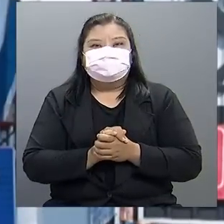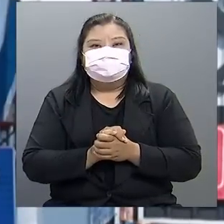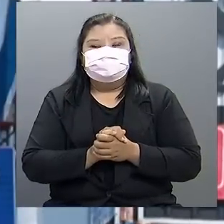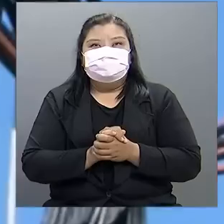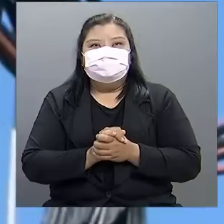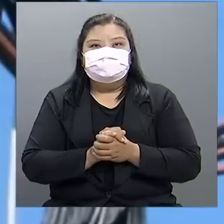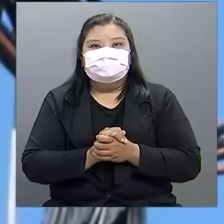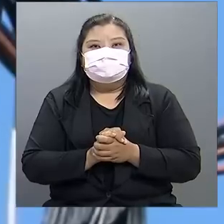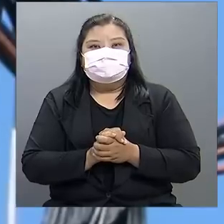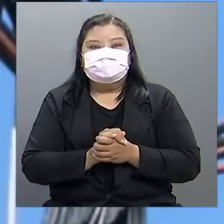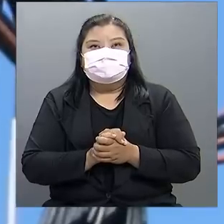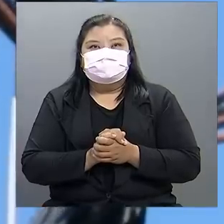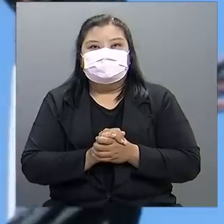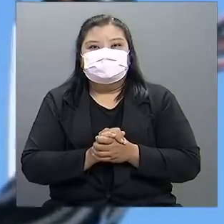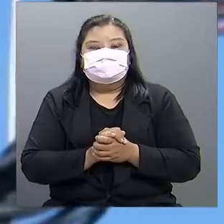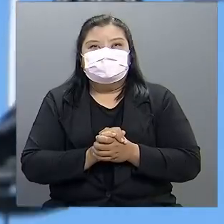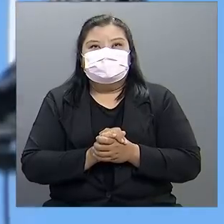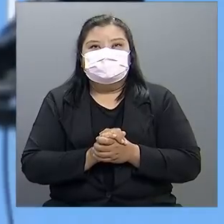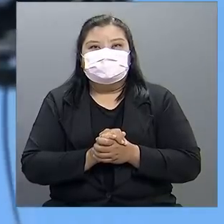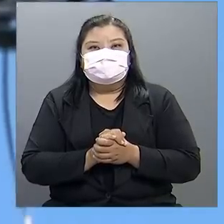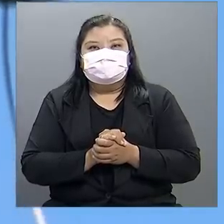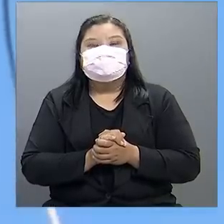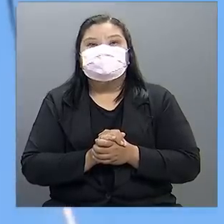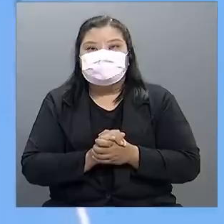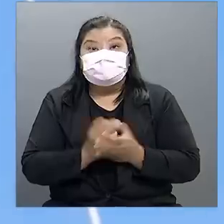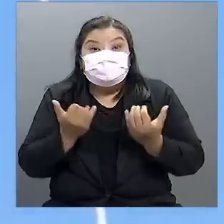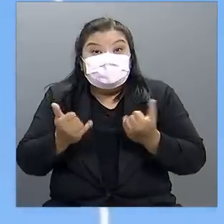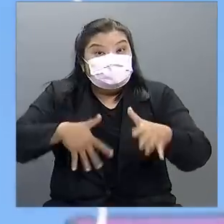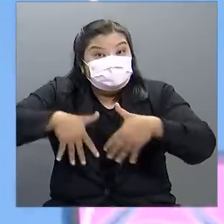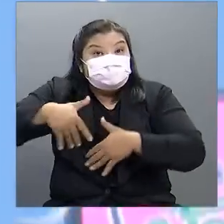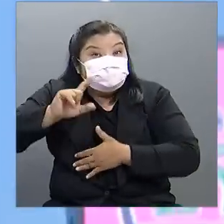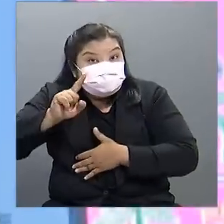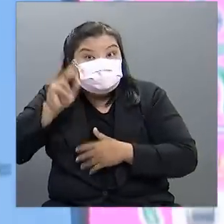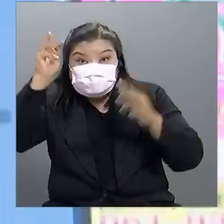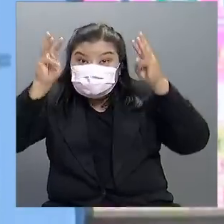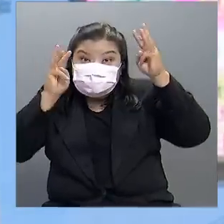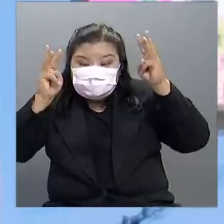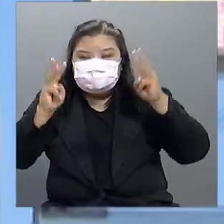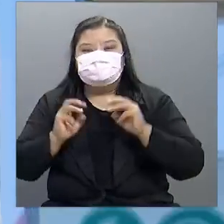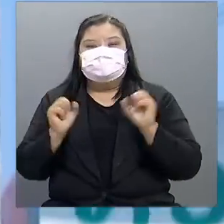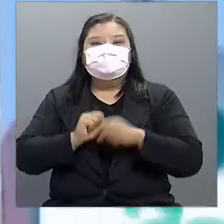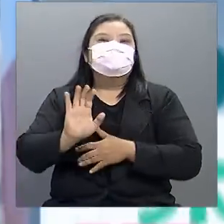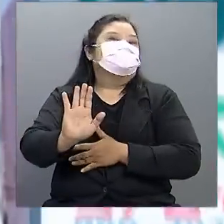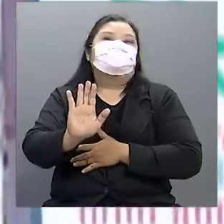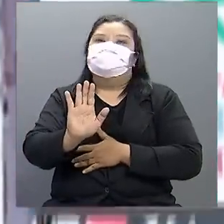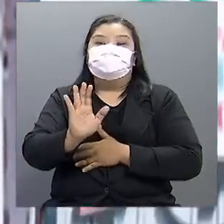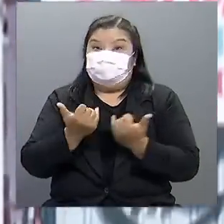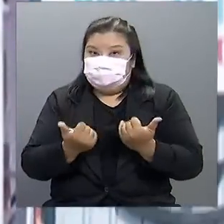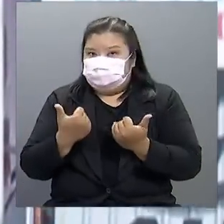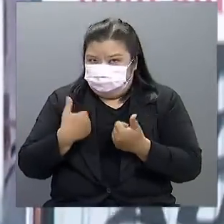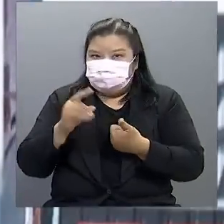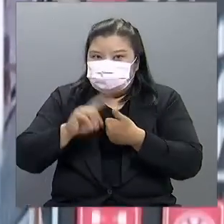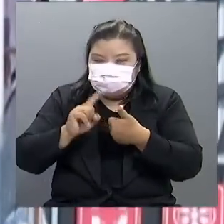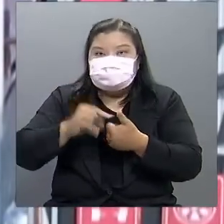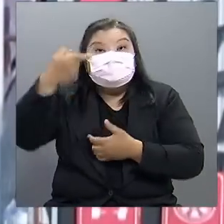ประชาชนใสวันนคลสวัรนี้กกำวลนะ อัตรายที่เกจสสื่สารสายโทรศัติิเตอเ็ อะไรตๆ ทมอยบสาวไ้ฟ้า